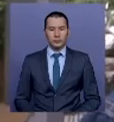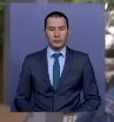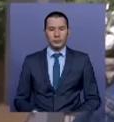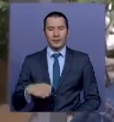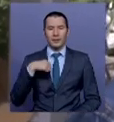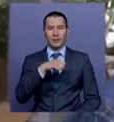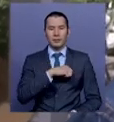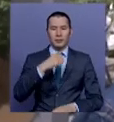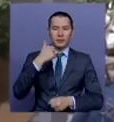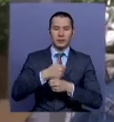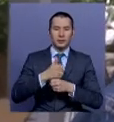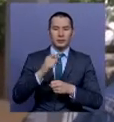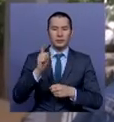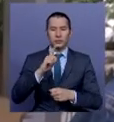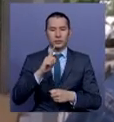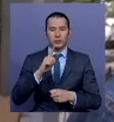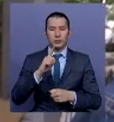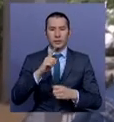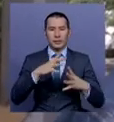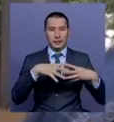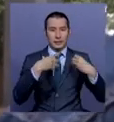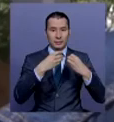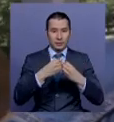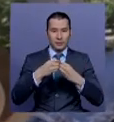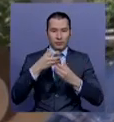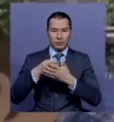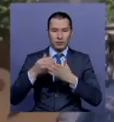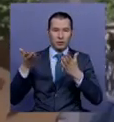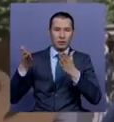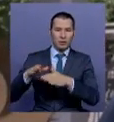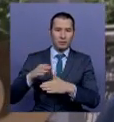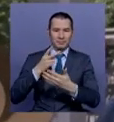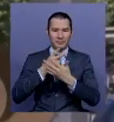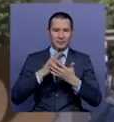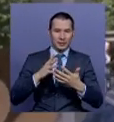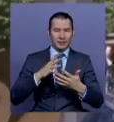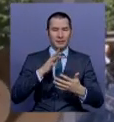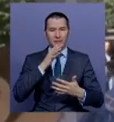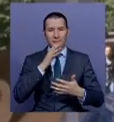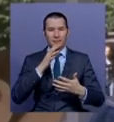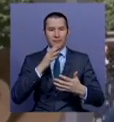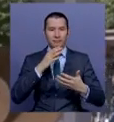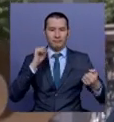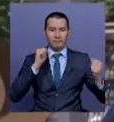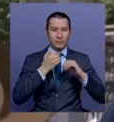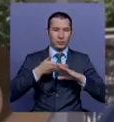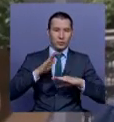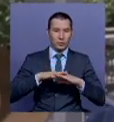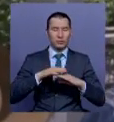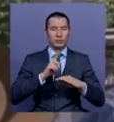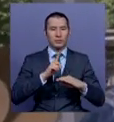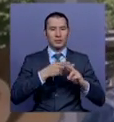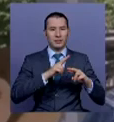врачи, которые оставили свои семьи, свои дети. Несмотря ни на что, на все эти тяготы, они борются с